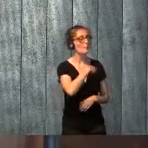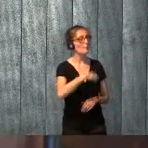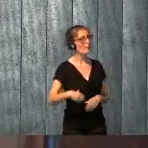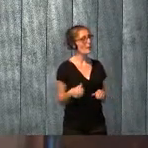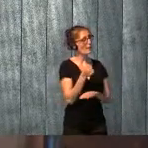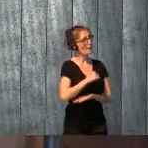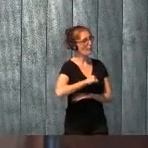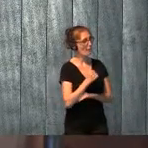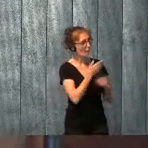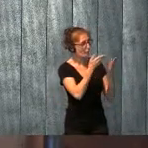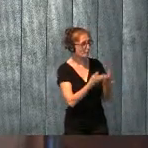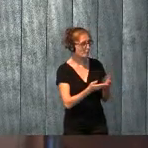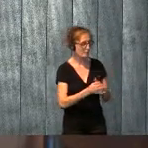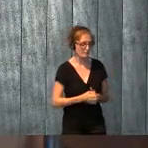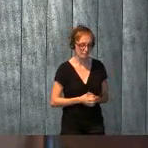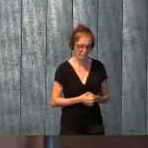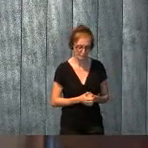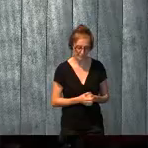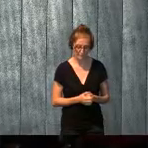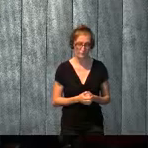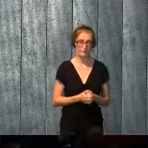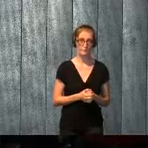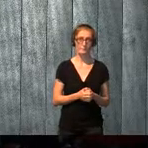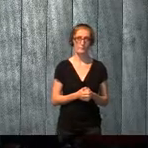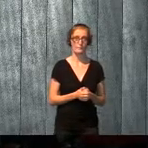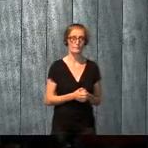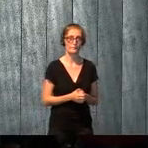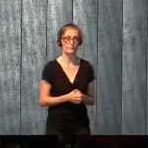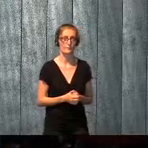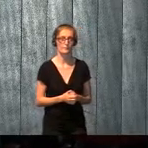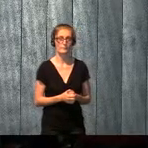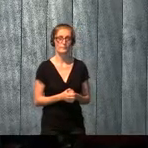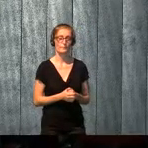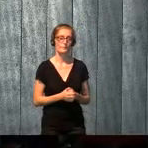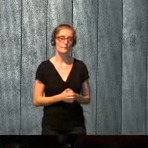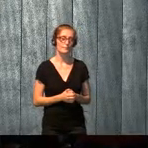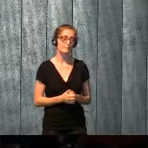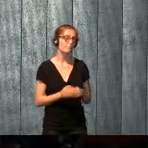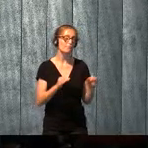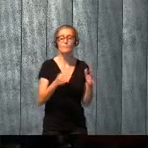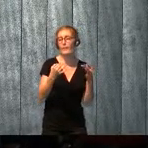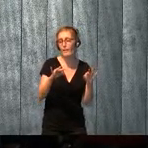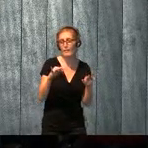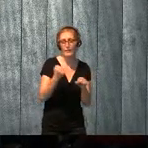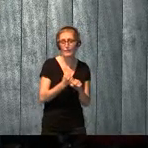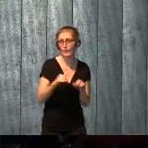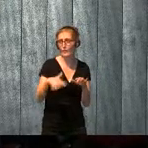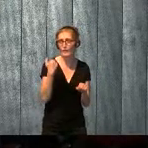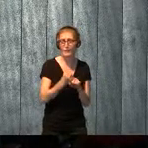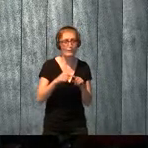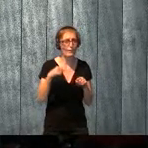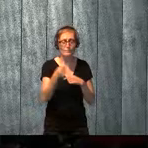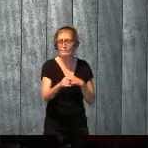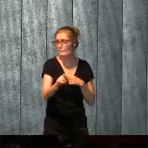le maire de Bamako, Adama Sangaré. Ça marche? Oui. Non, obligatoirement, dans 10-15 ans, vous aurez des vêtements différentes partout. Ça,